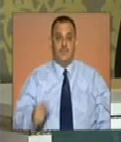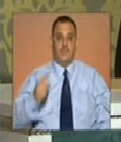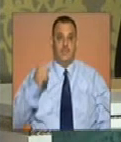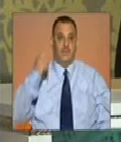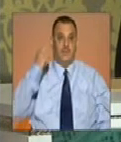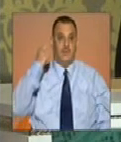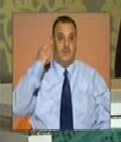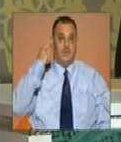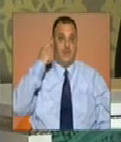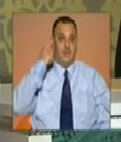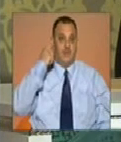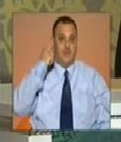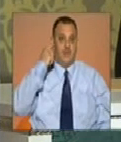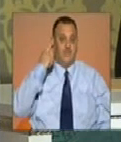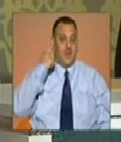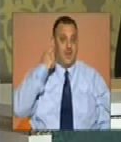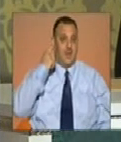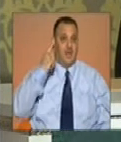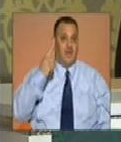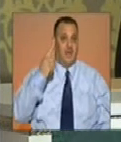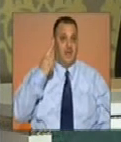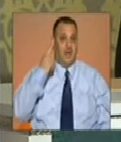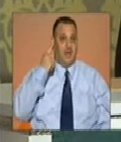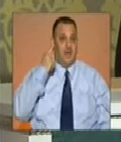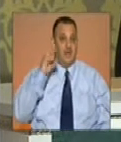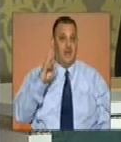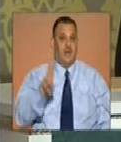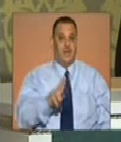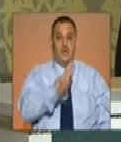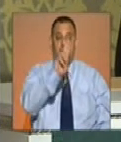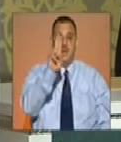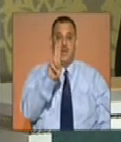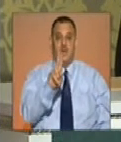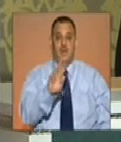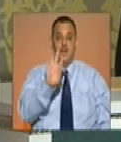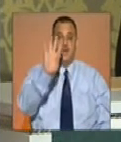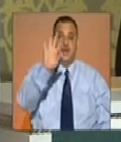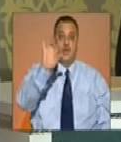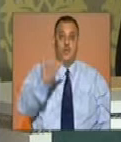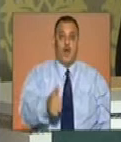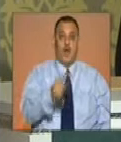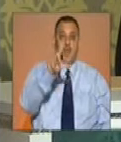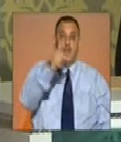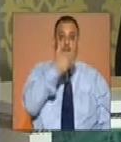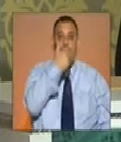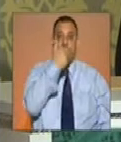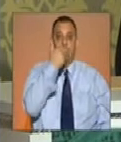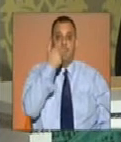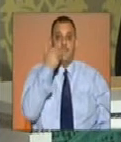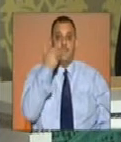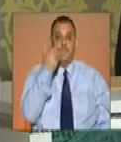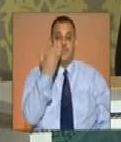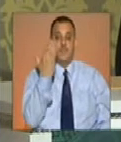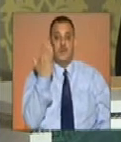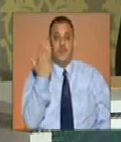لخصوص الصيام الستة من شوال. إيه. بس كنت يعني أول يعني سمعت إنه مثلا لازم